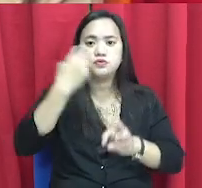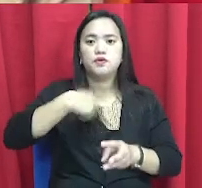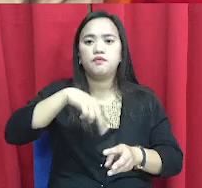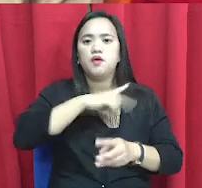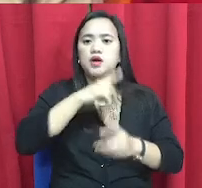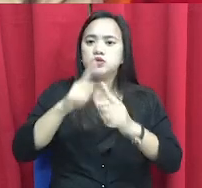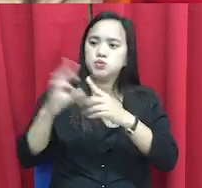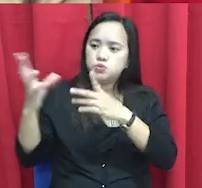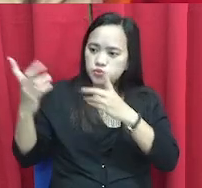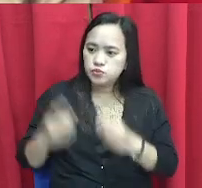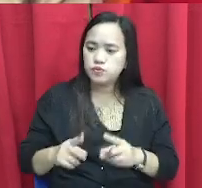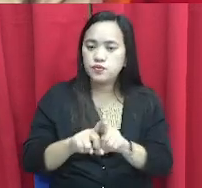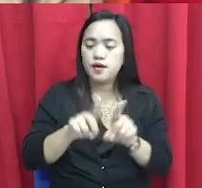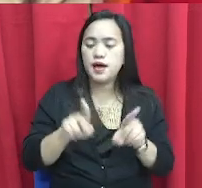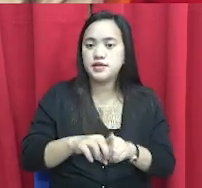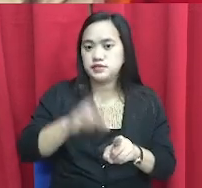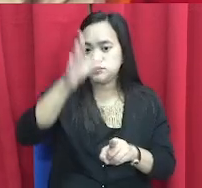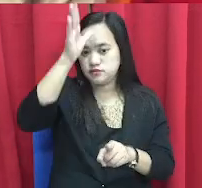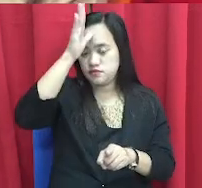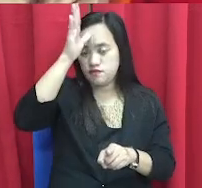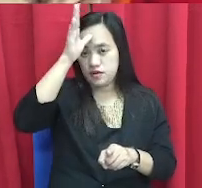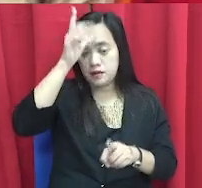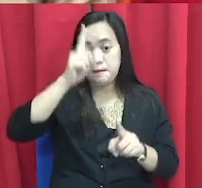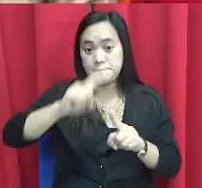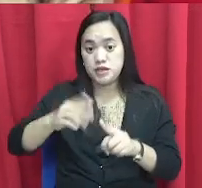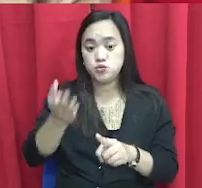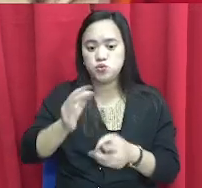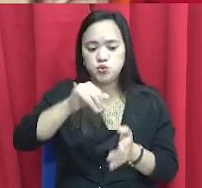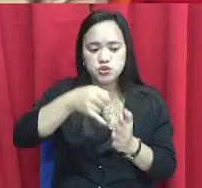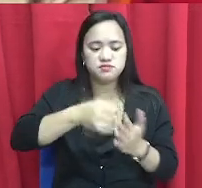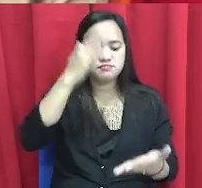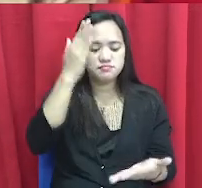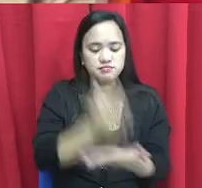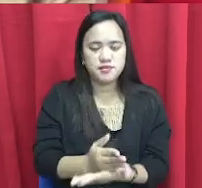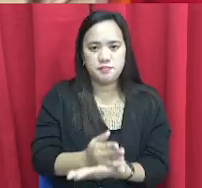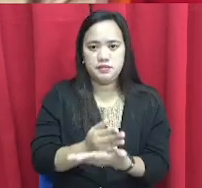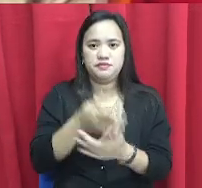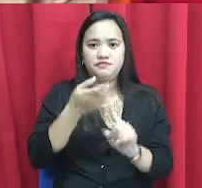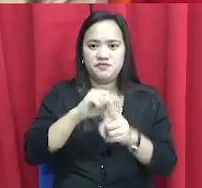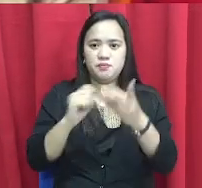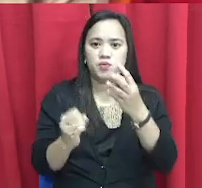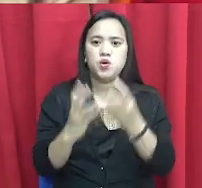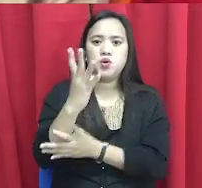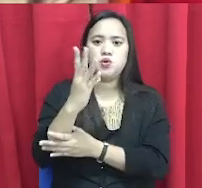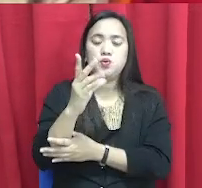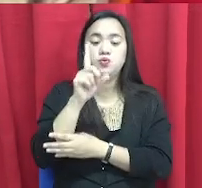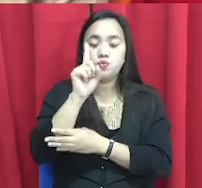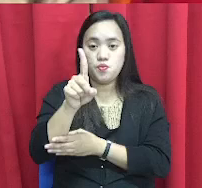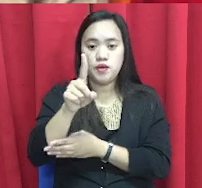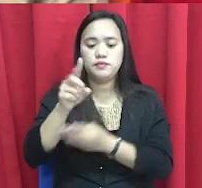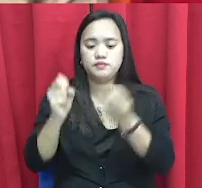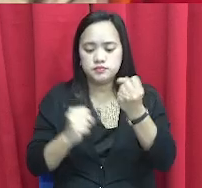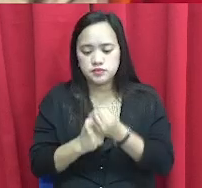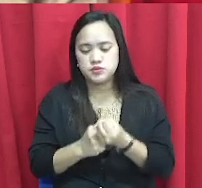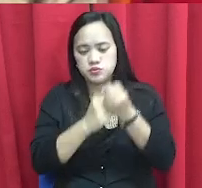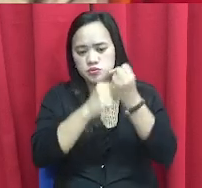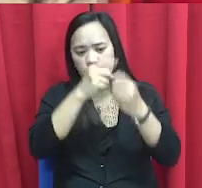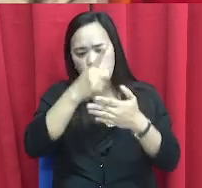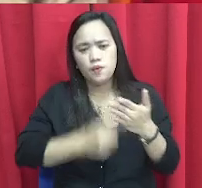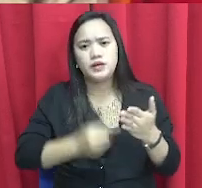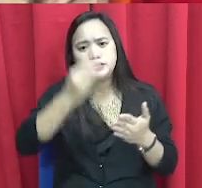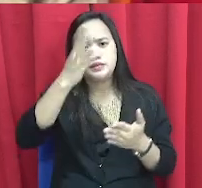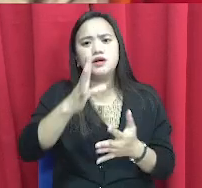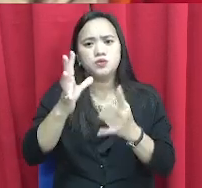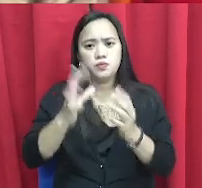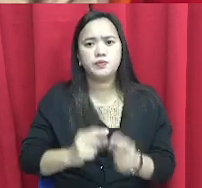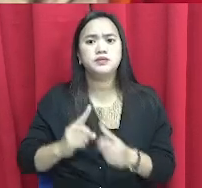ng balik katan may gustong mangyari ang Diyos sa anak mo that's right dapat ikaw ang unang-unang susuporta sa anumang nais ng Diyos na mangyari sa